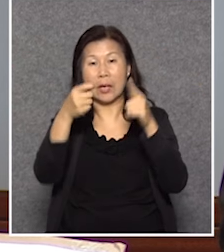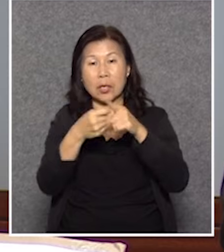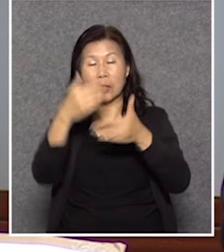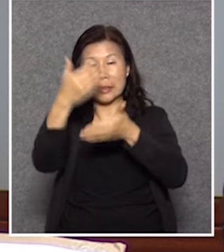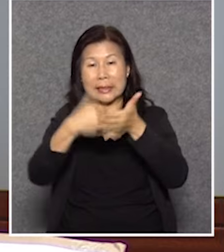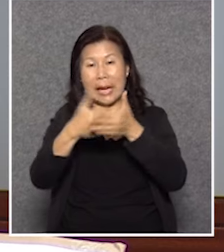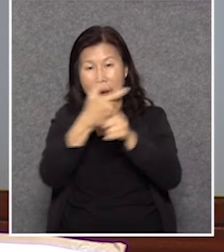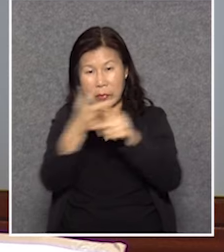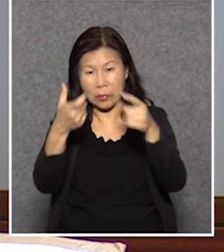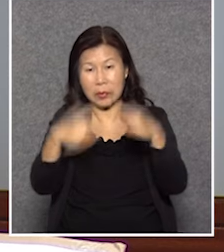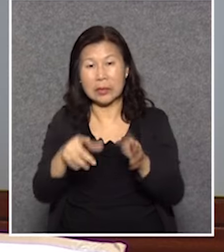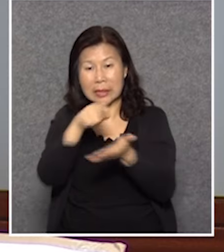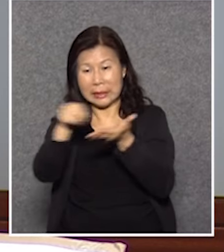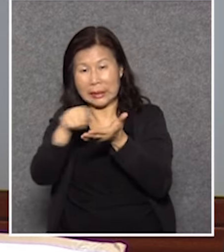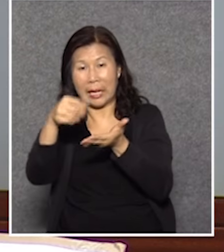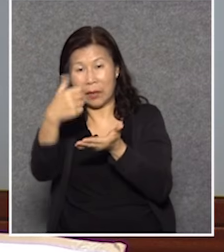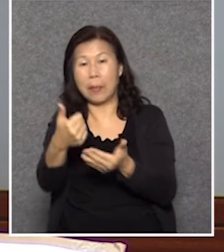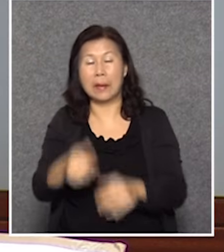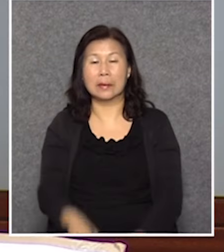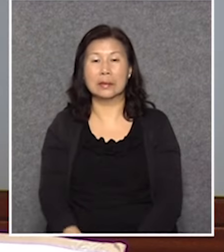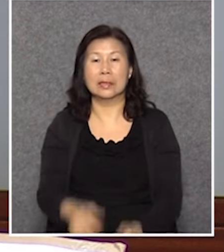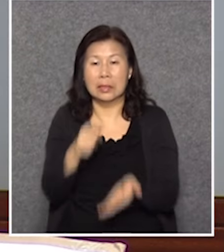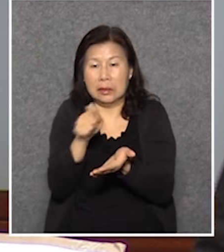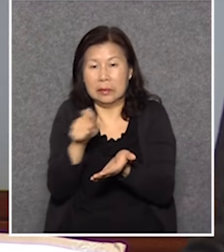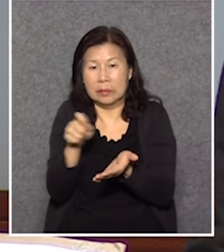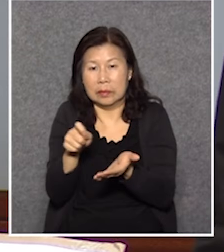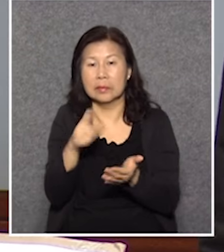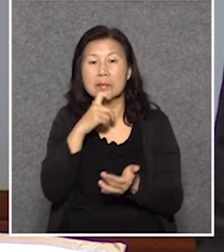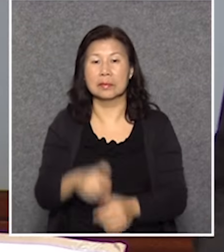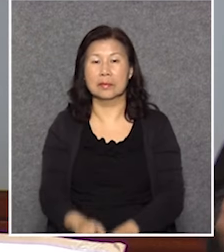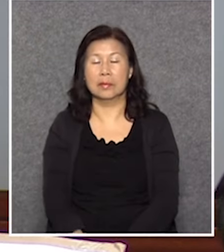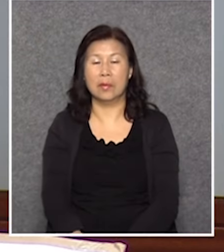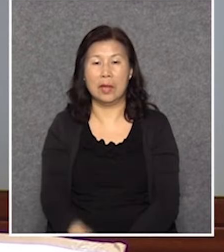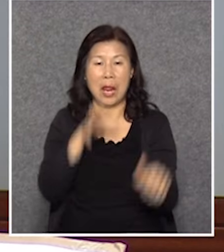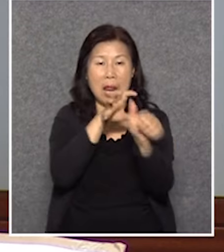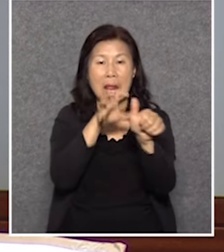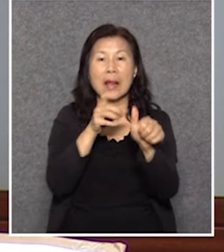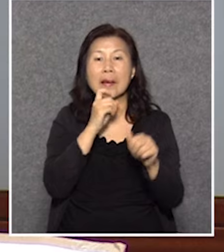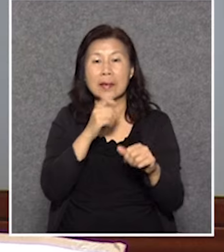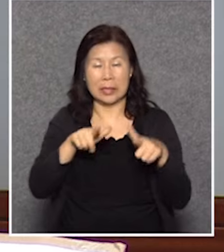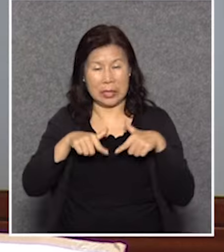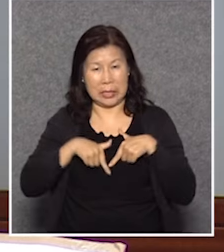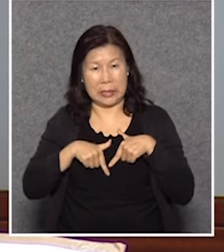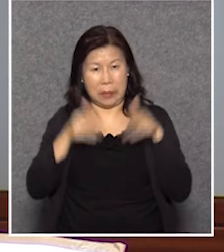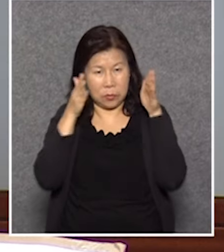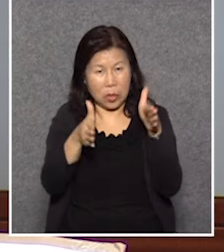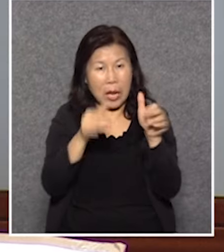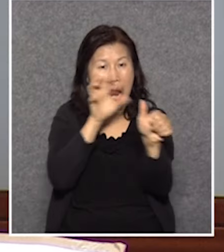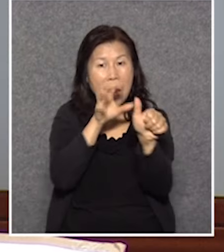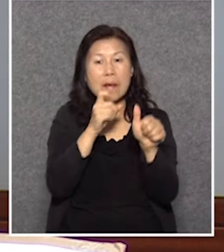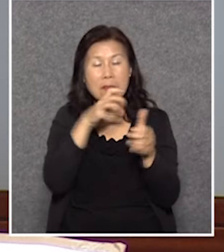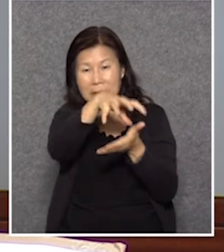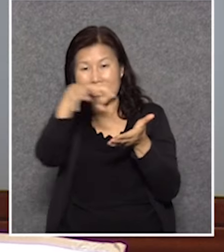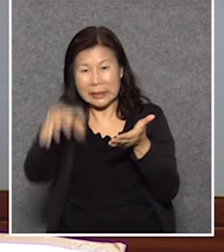工啦，寫啲好啲啦，手都震埋噶你，鬧我都俾啲心機啊嘛。抄文